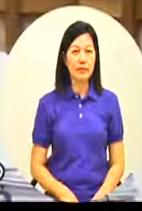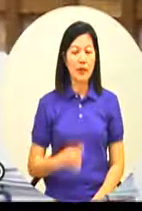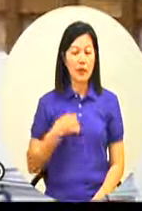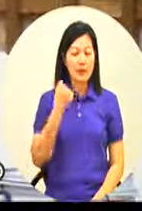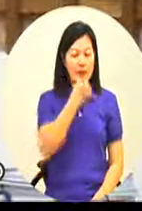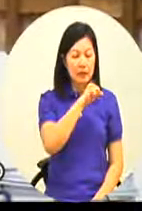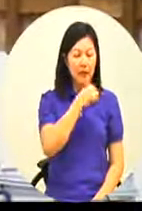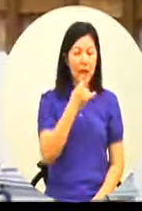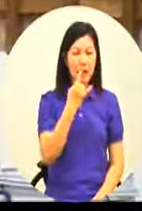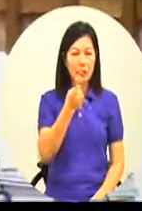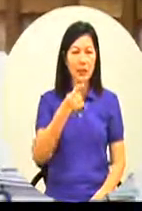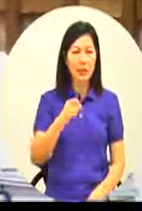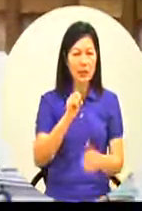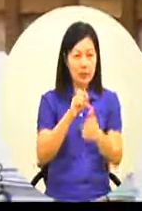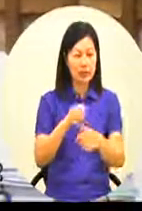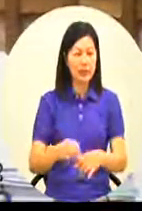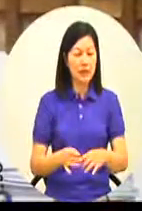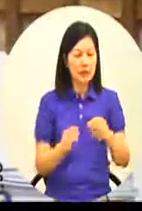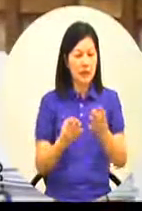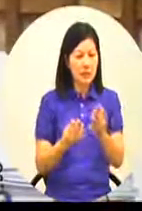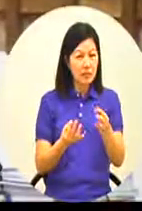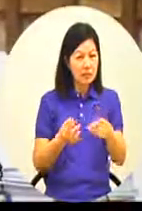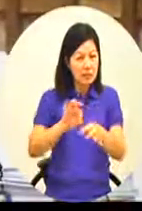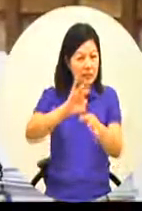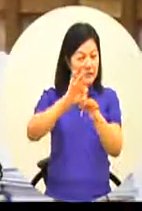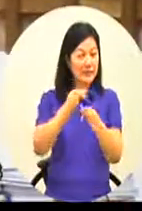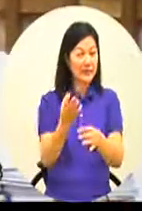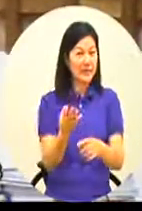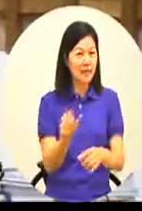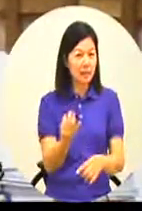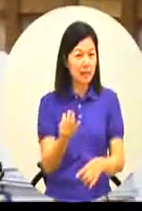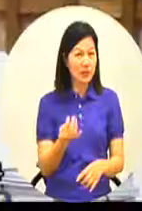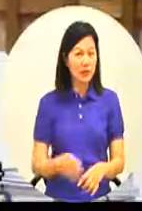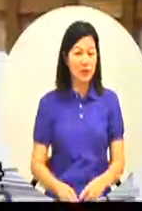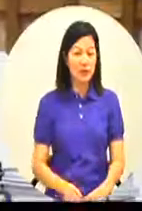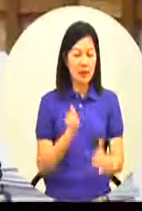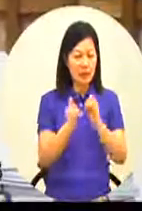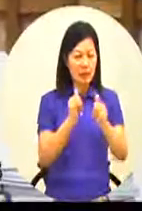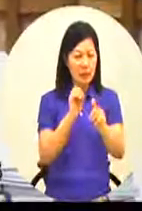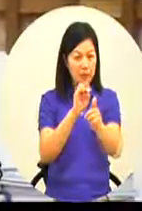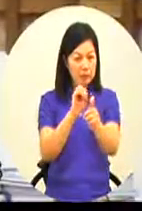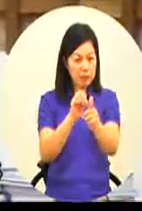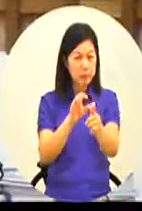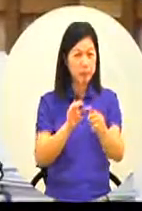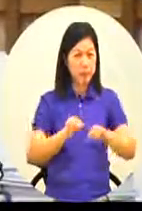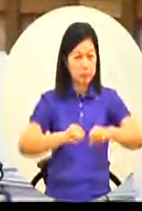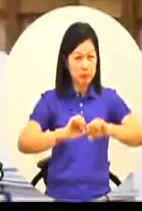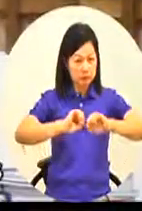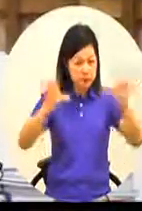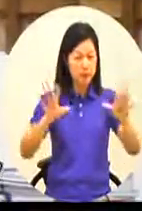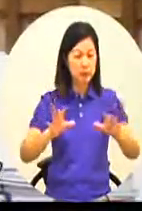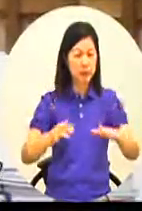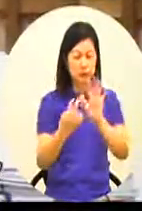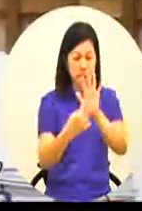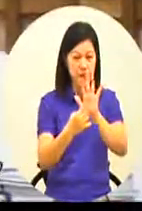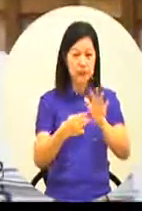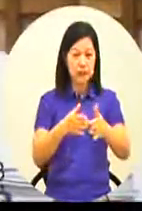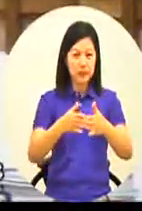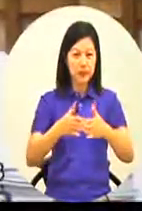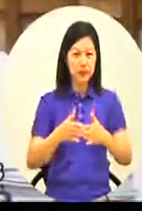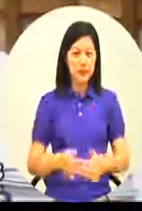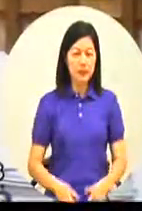话。恁着怎要调整偌济？为何免甲市民公开落去说明一下？予伊